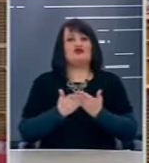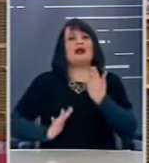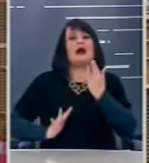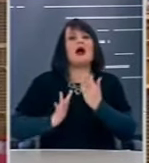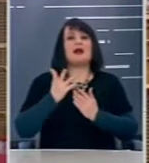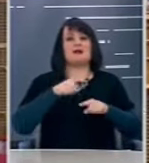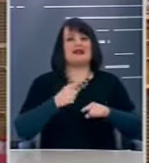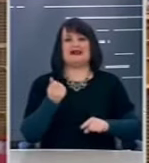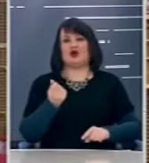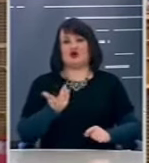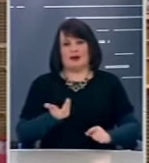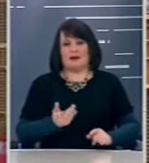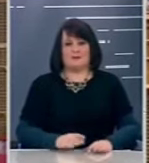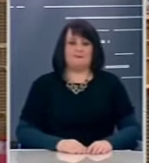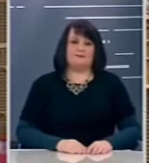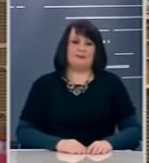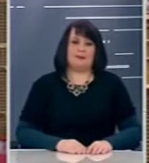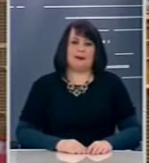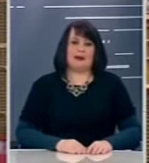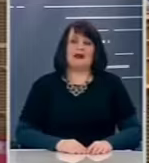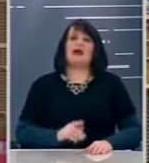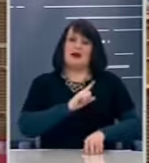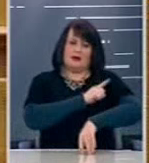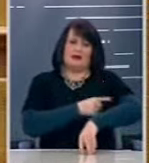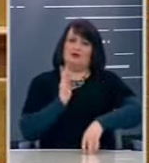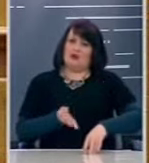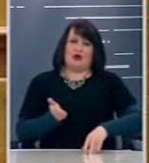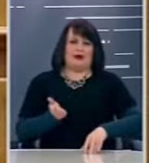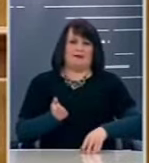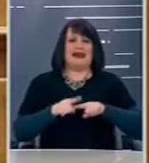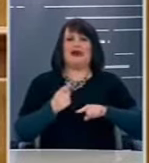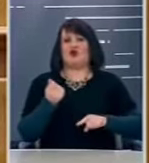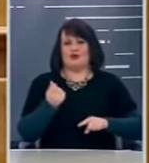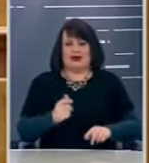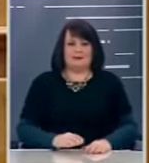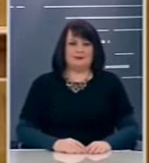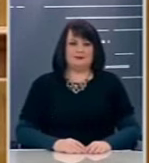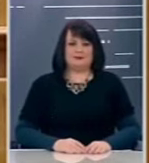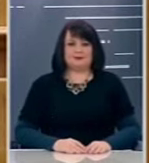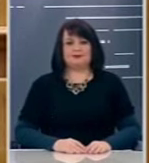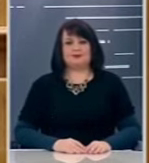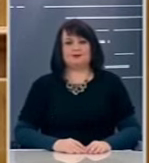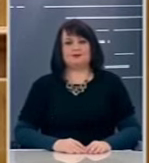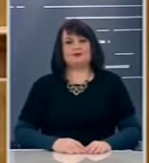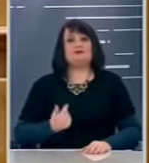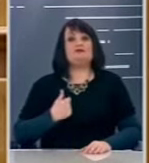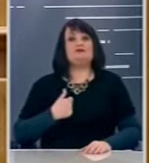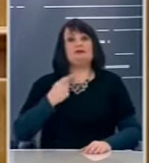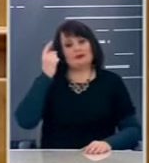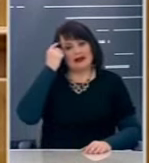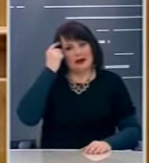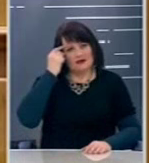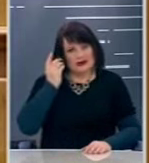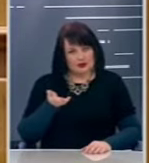τάση της ελληνικής οικονομίας και οι πραγματικές δυνατότητες της ελληνικής οικονομίας. Όπως όμως έχουμε καταλάβει,